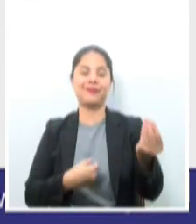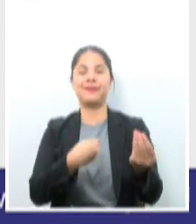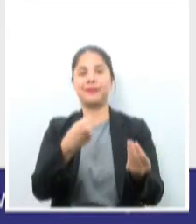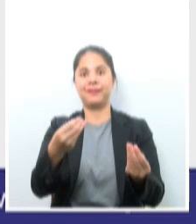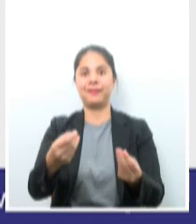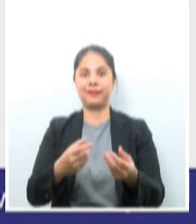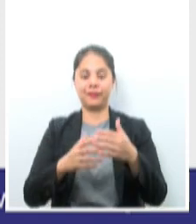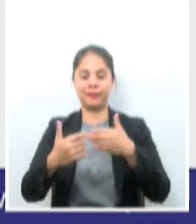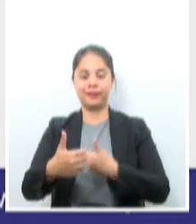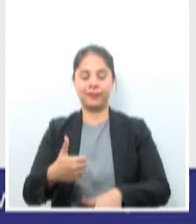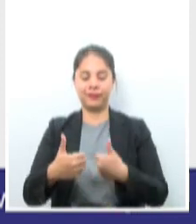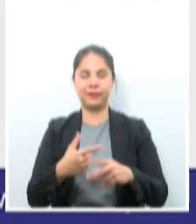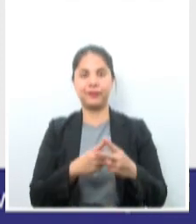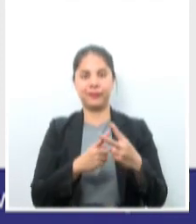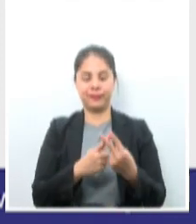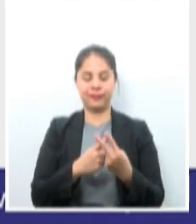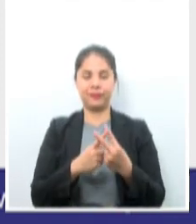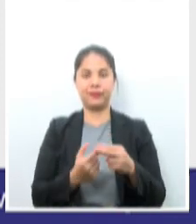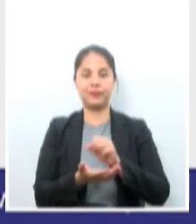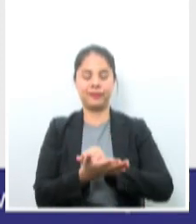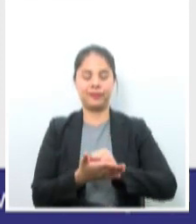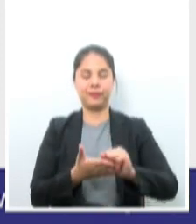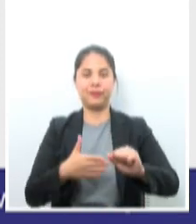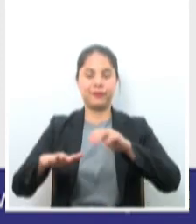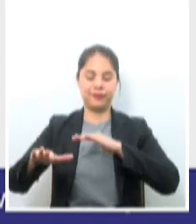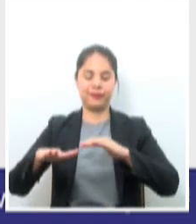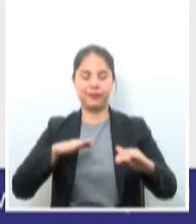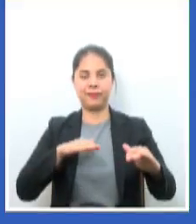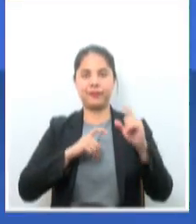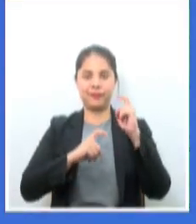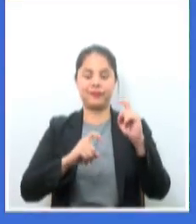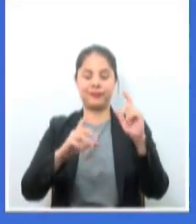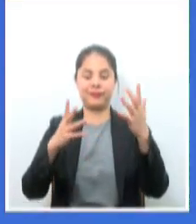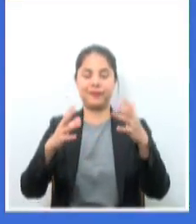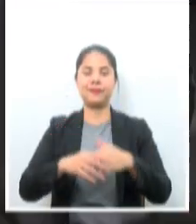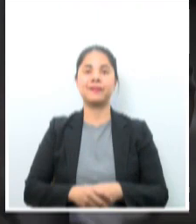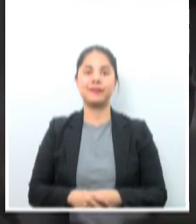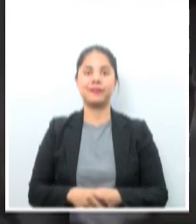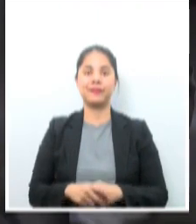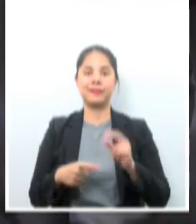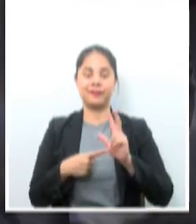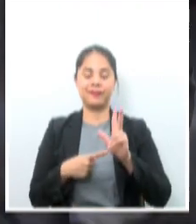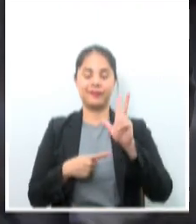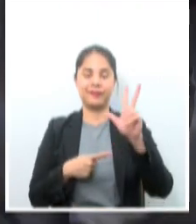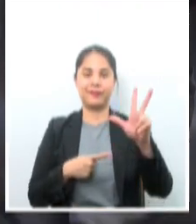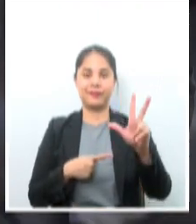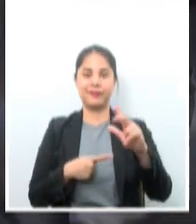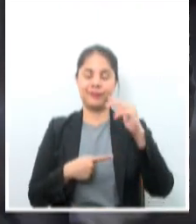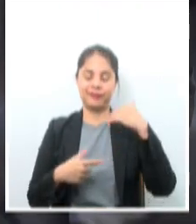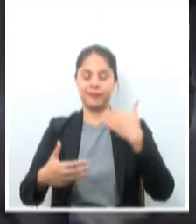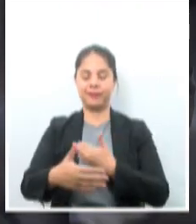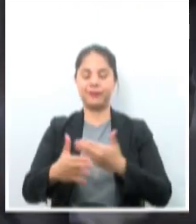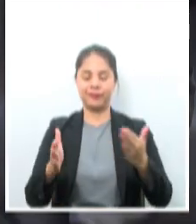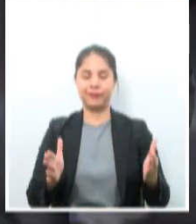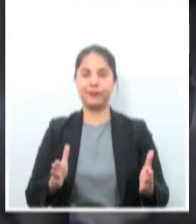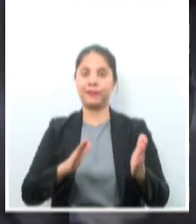แซมห้องน้ำนักเรียนให้สะอาดถูกสุขลักษณะพร้อมใช้งานและปลอดภัย 3. จัดทำข้อมูลเชิงลึ